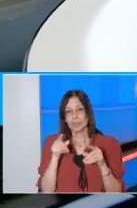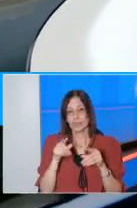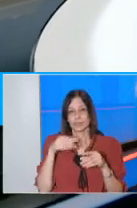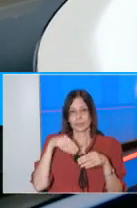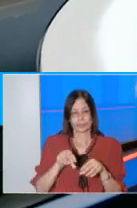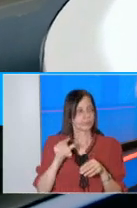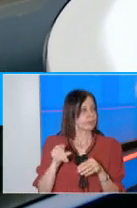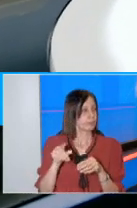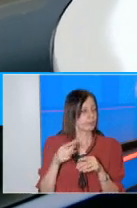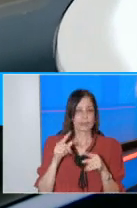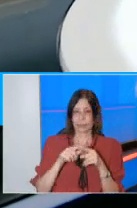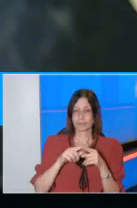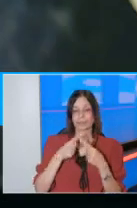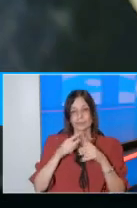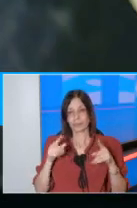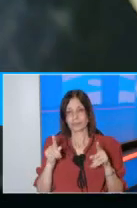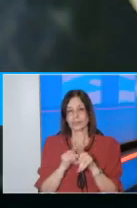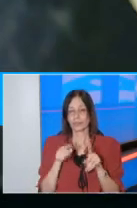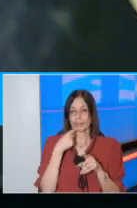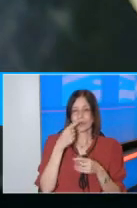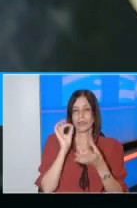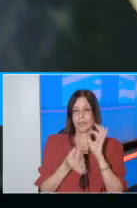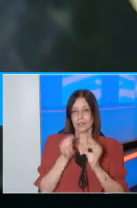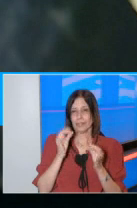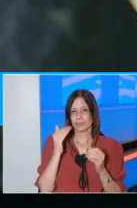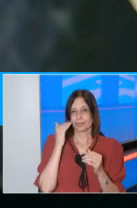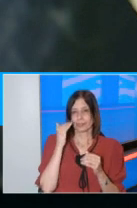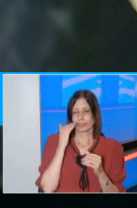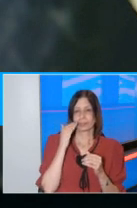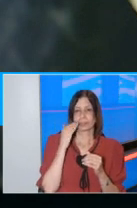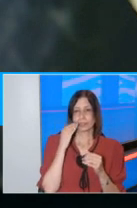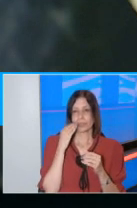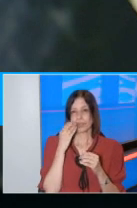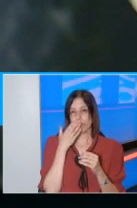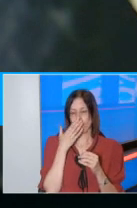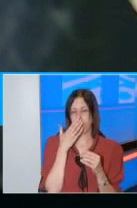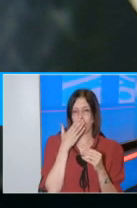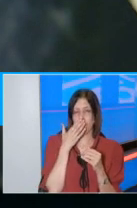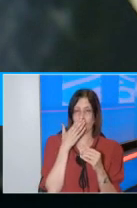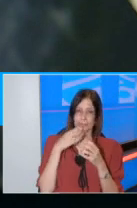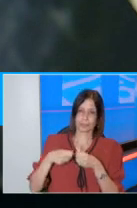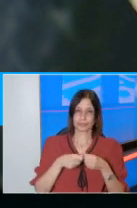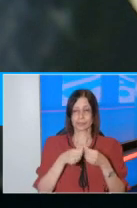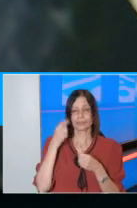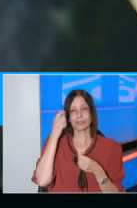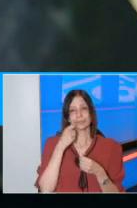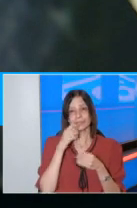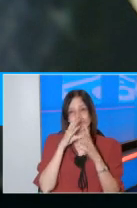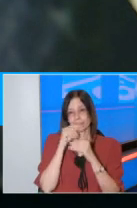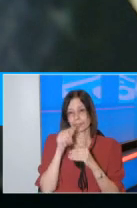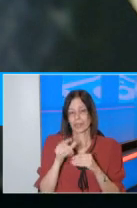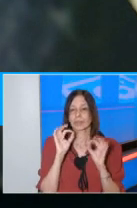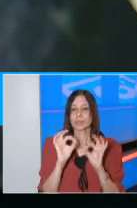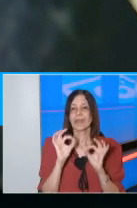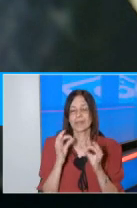בתוכנה הזאת. סינדיקטים שונים, כמו שאומרים את זה בבית המשפט בארצות הברית, סינדיקציות פשע, למעשה מדובר כאן על